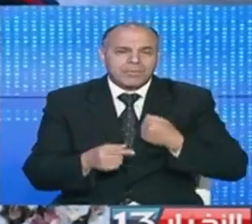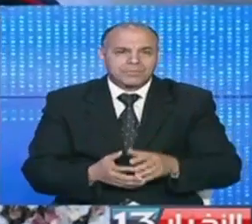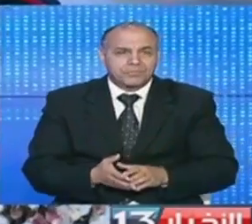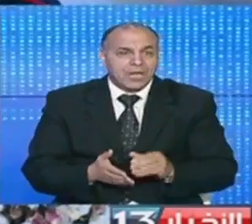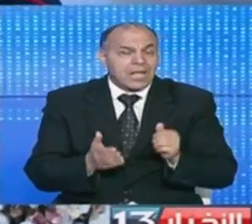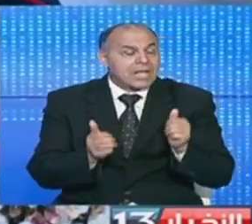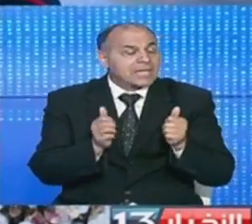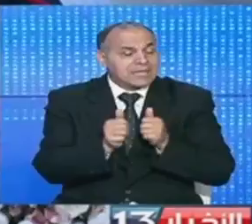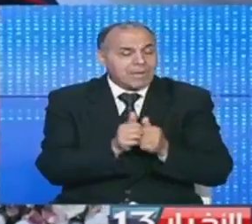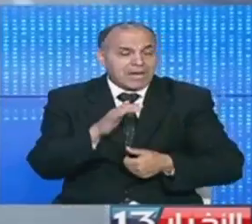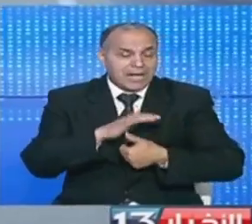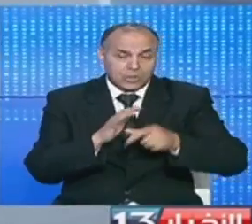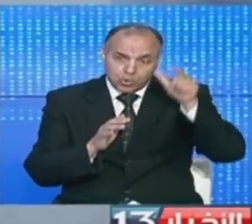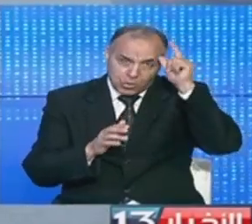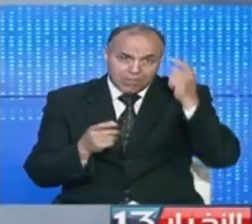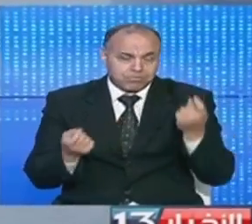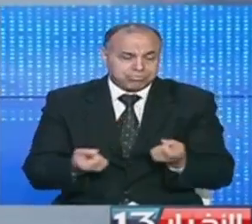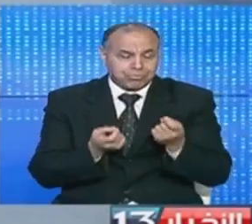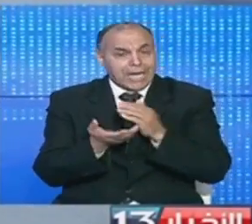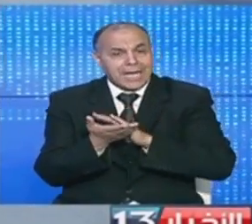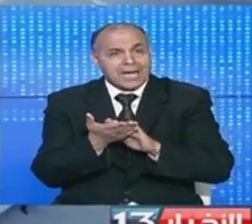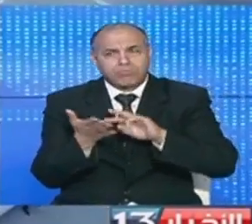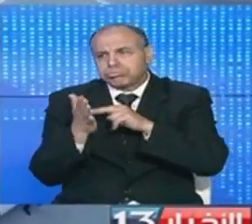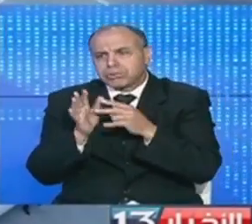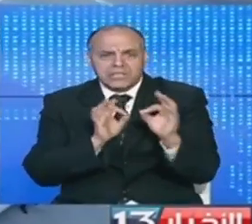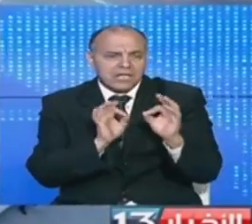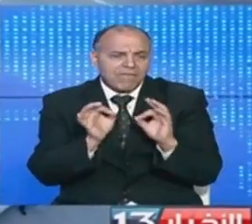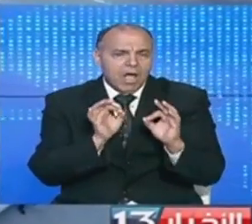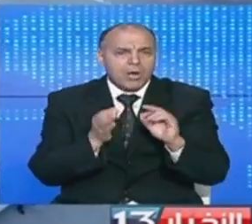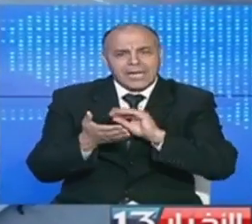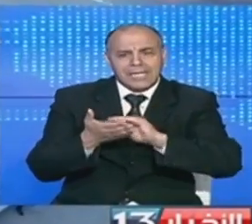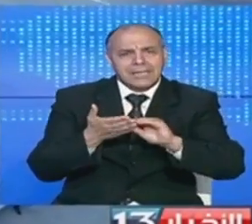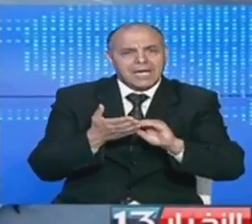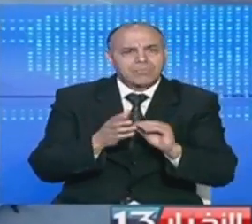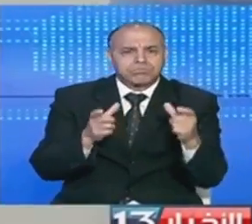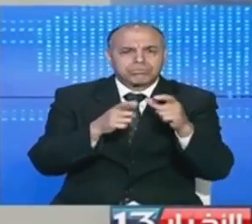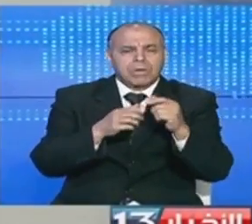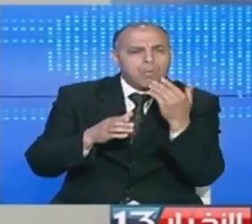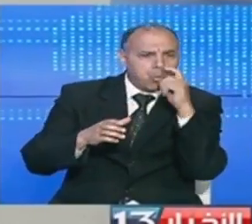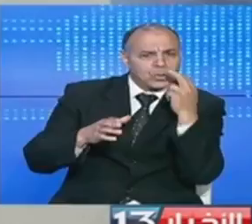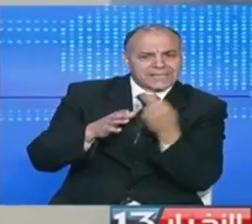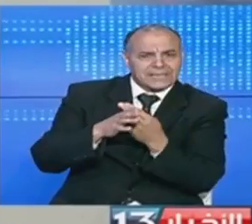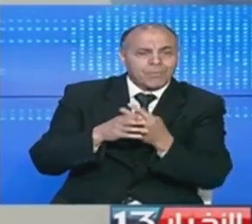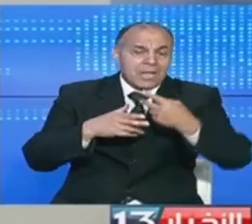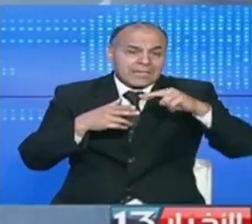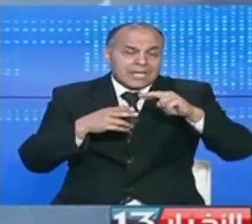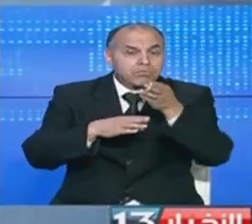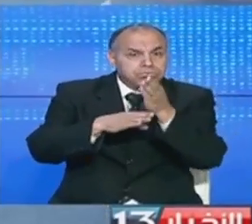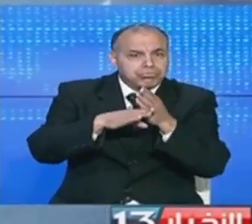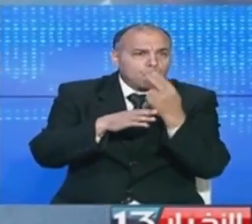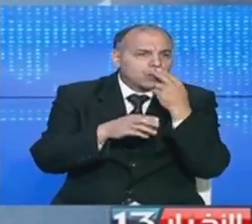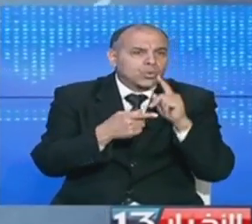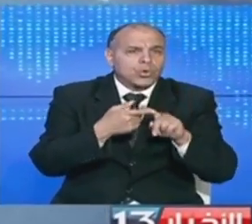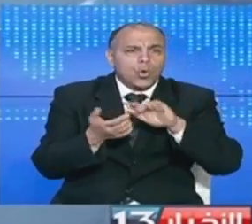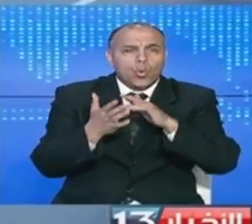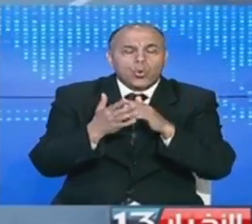كما تابع رئيس الجمهورية تمارين ميدانية تكتيكية لمختلف إدارات وحدات التدخل تعكس جاهزية الوحدات